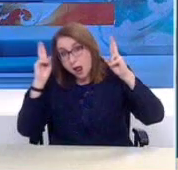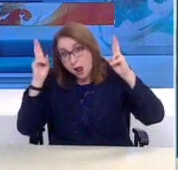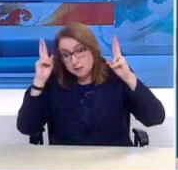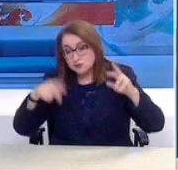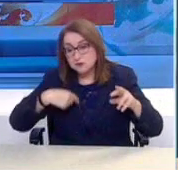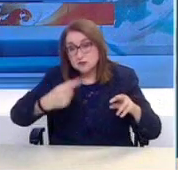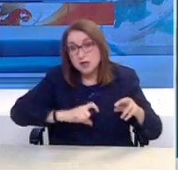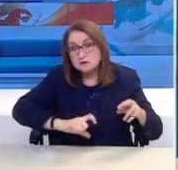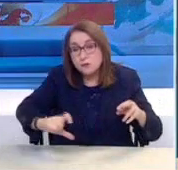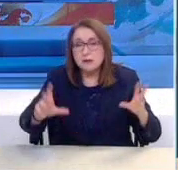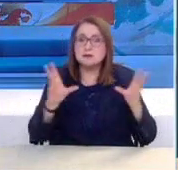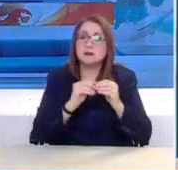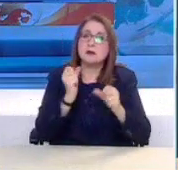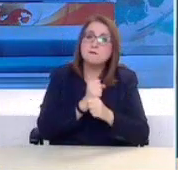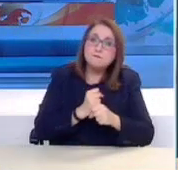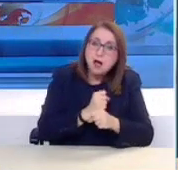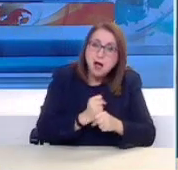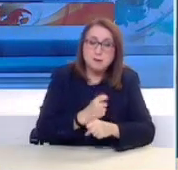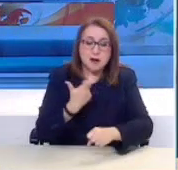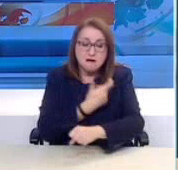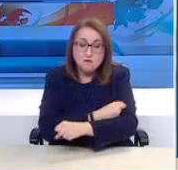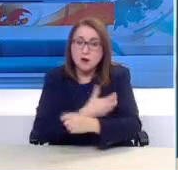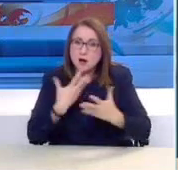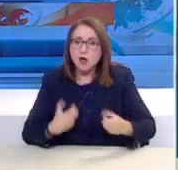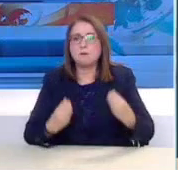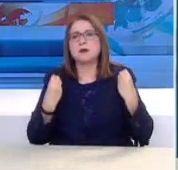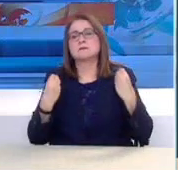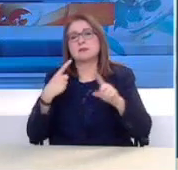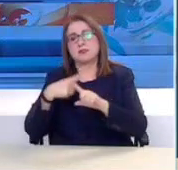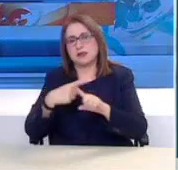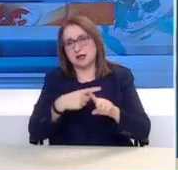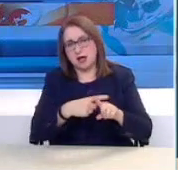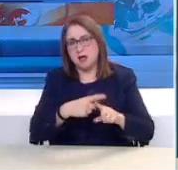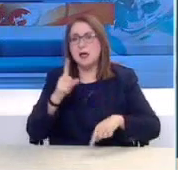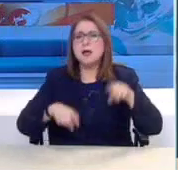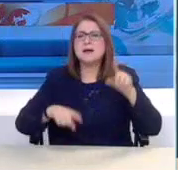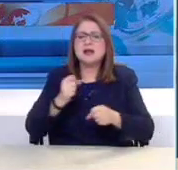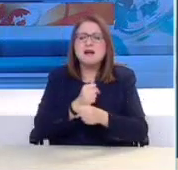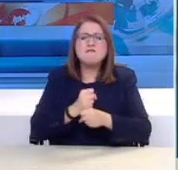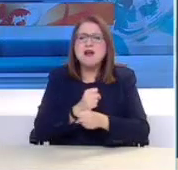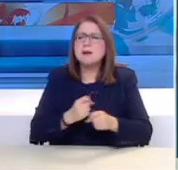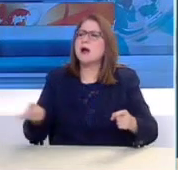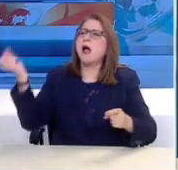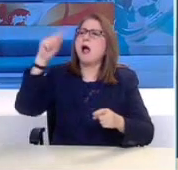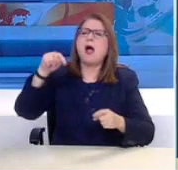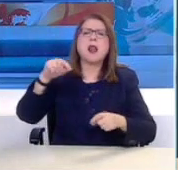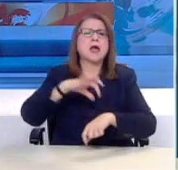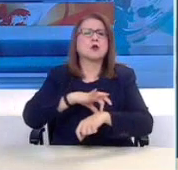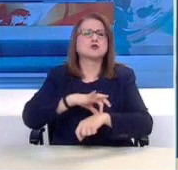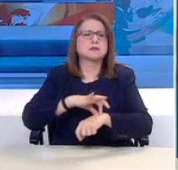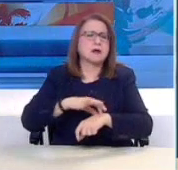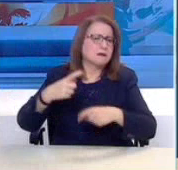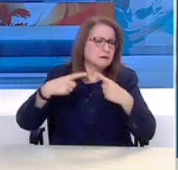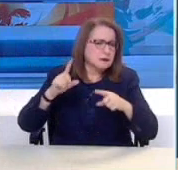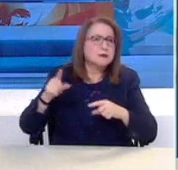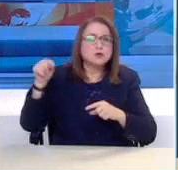φάρμακα και τους επόμενους μήνες για τα εμβόλια. Φάρμακα που χρησιμοποιούνταν για άλλες ασθένειες τώρα μελετώνται με στόχο τον κορονοϊό.